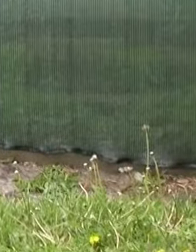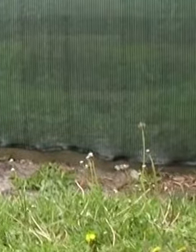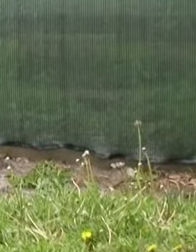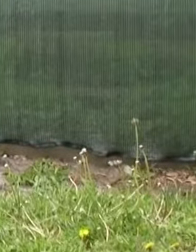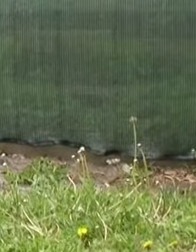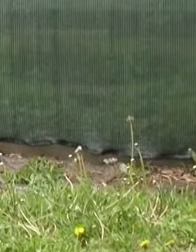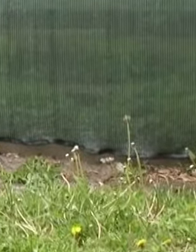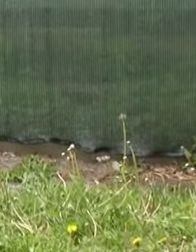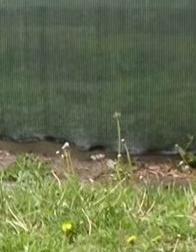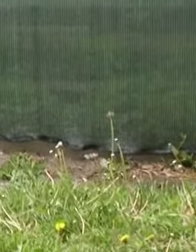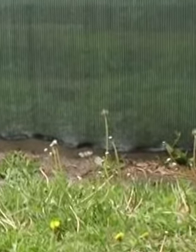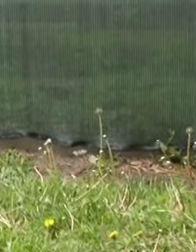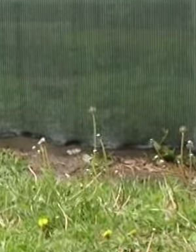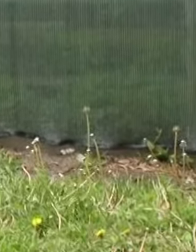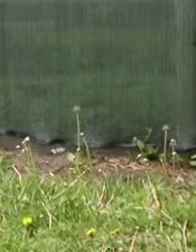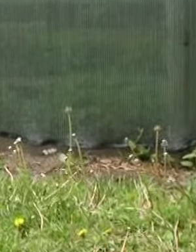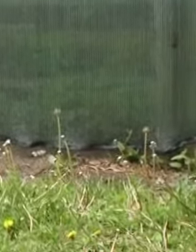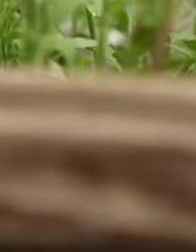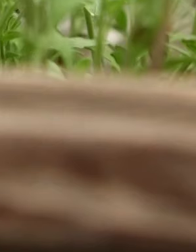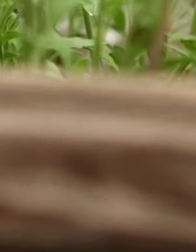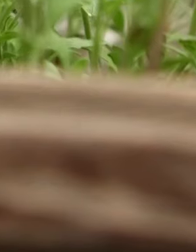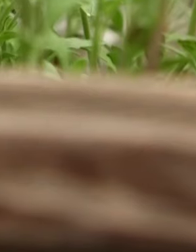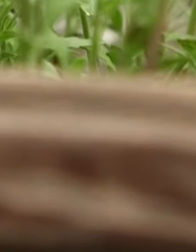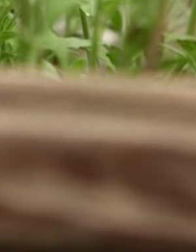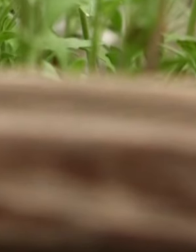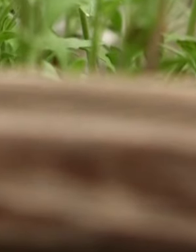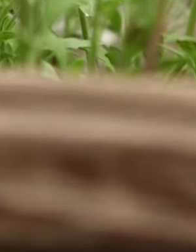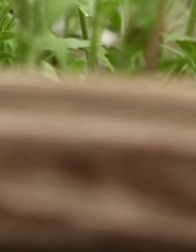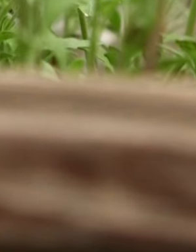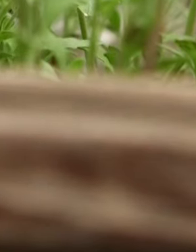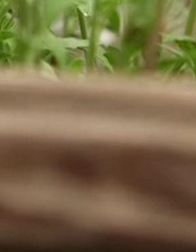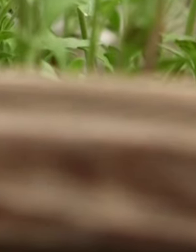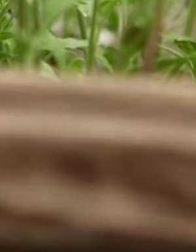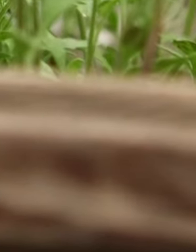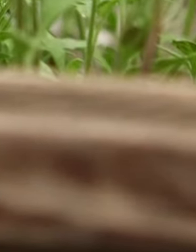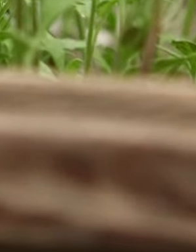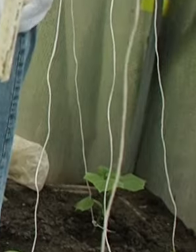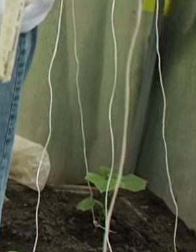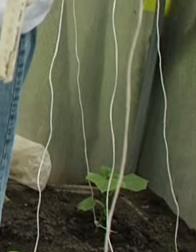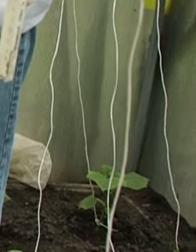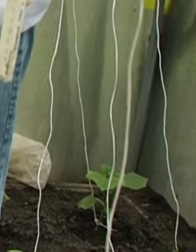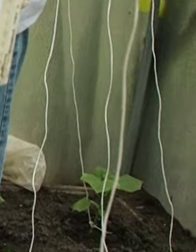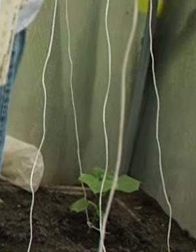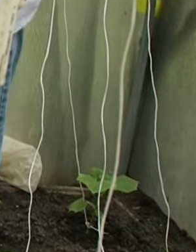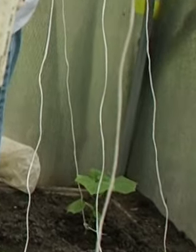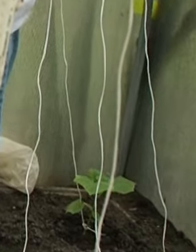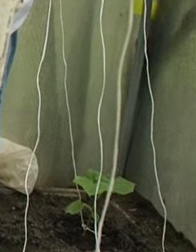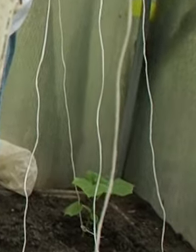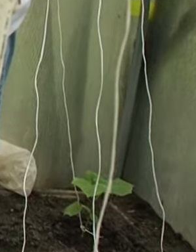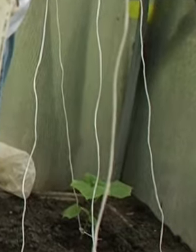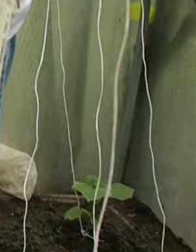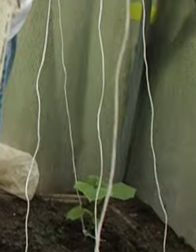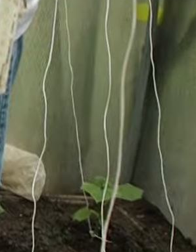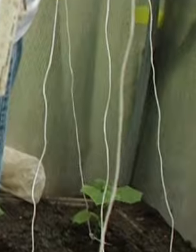отдыхе, насколько позволяет здоровье, ухаживают за огородом. Перец сладкий, длинный. Короткий,